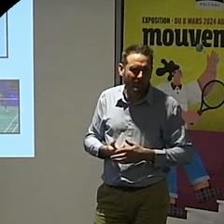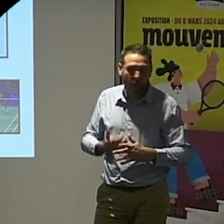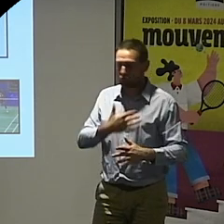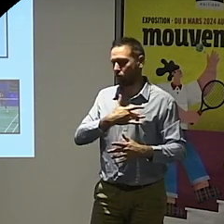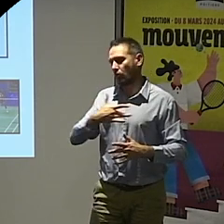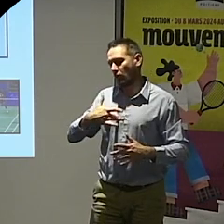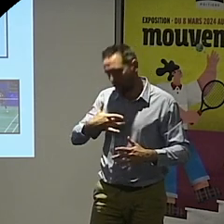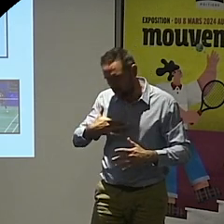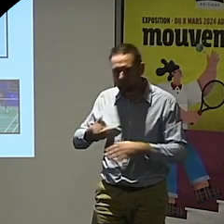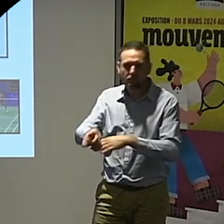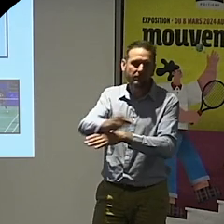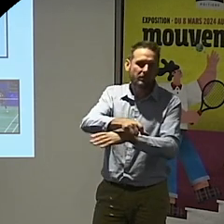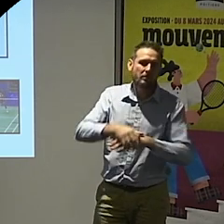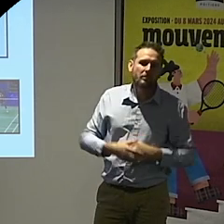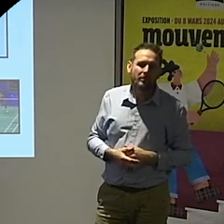Santé.